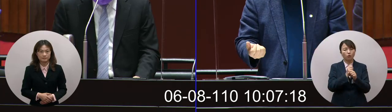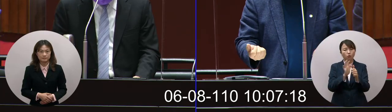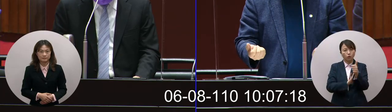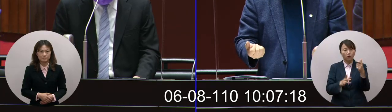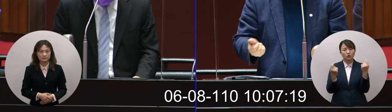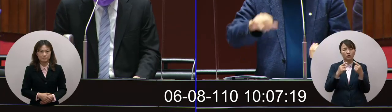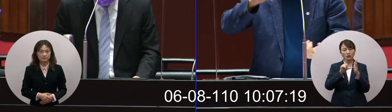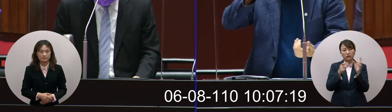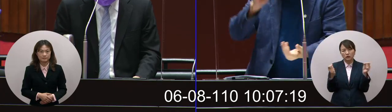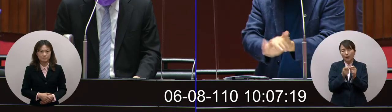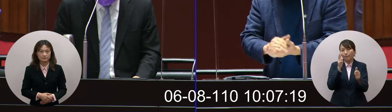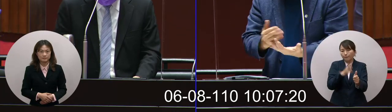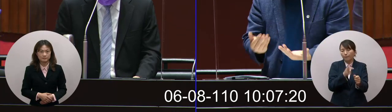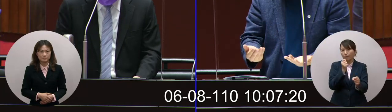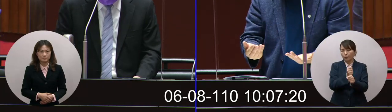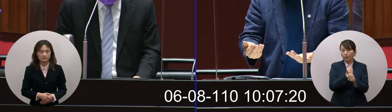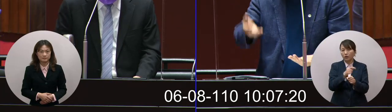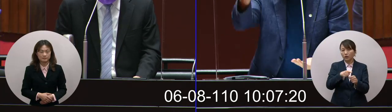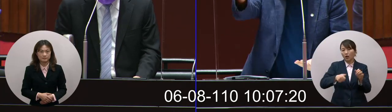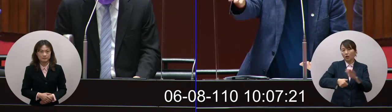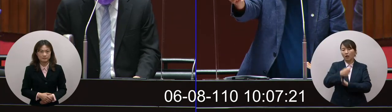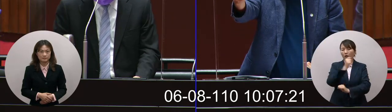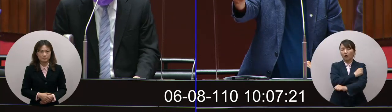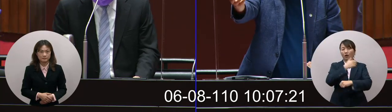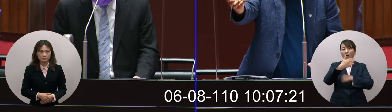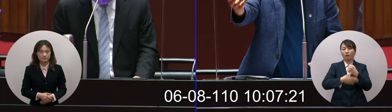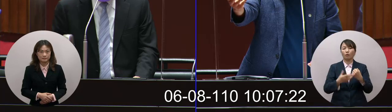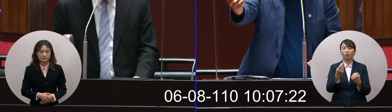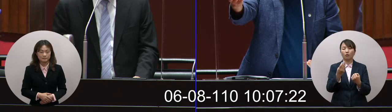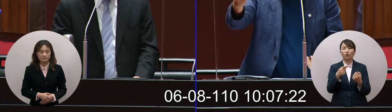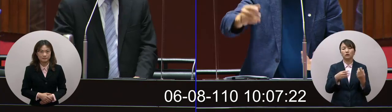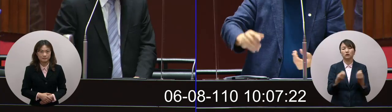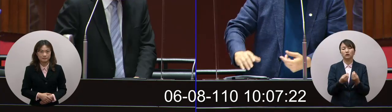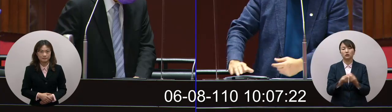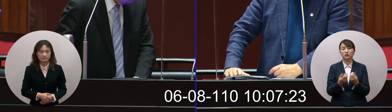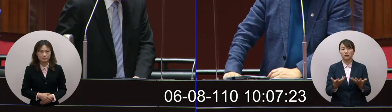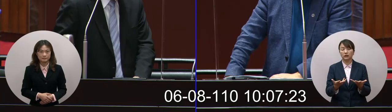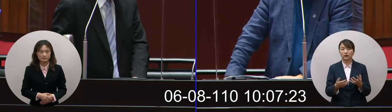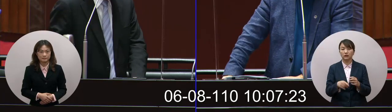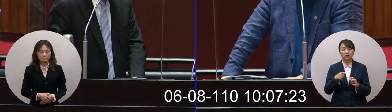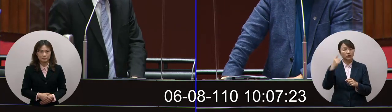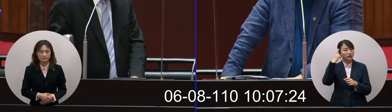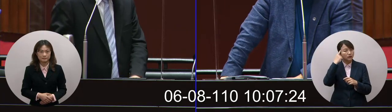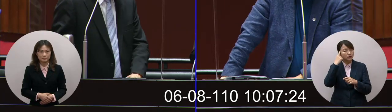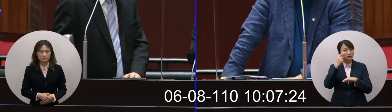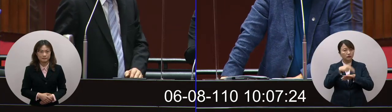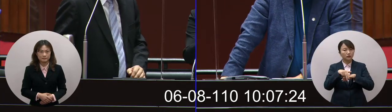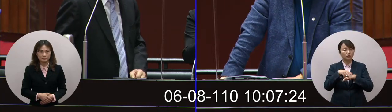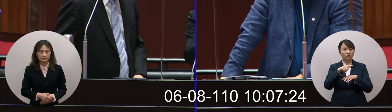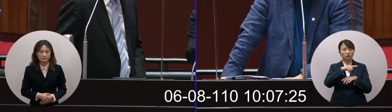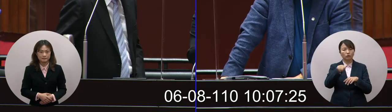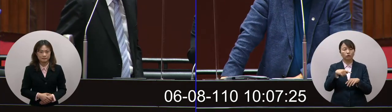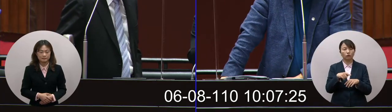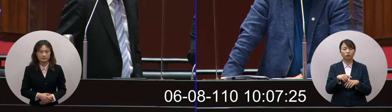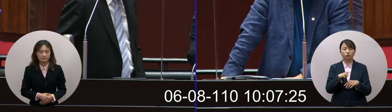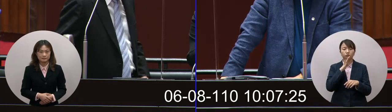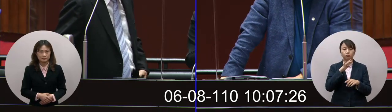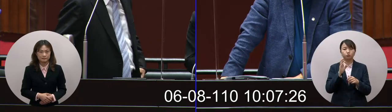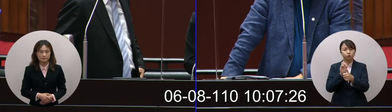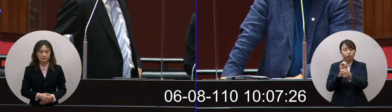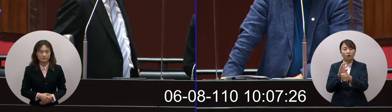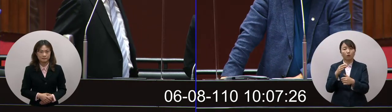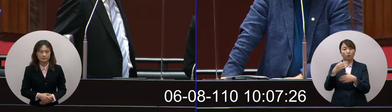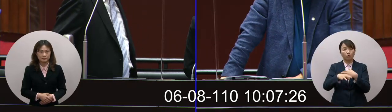派遣人员，这部分嘛无咧，部长你这你敢无受到人大家甲你道欢